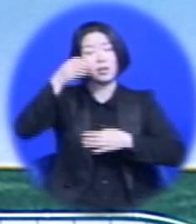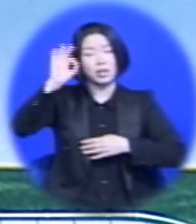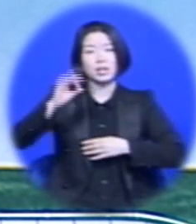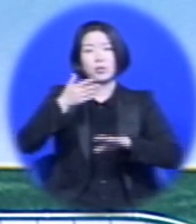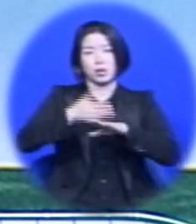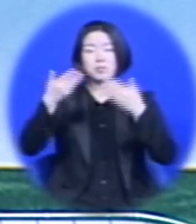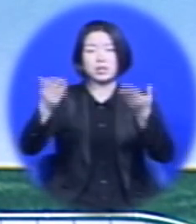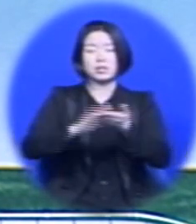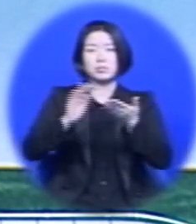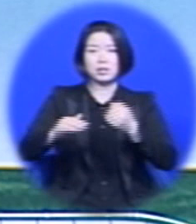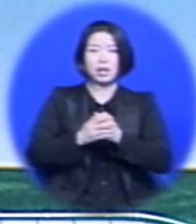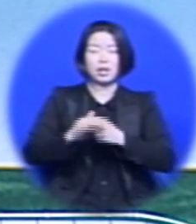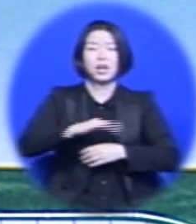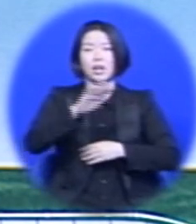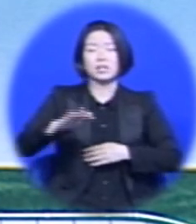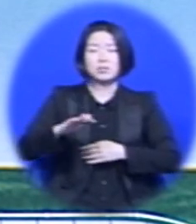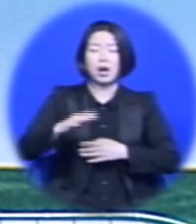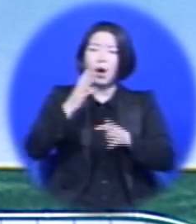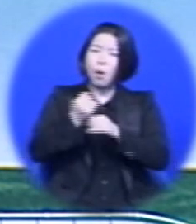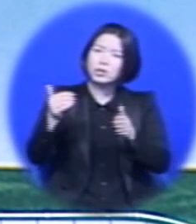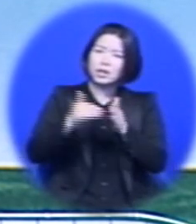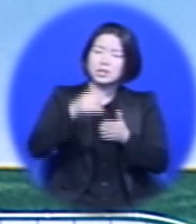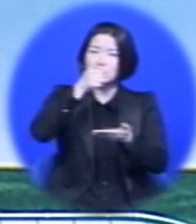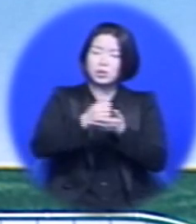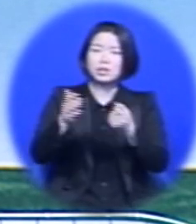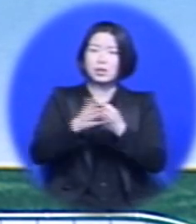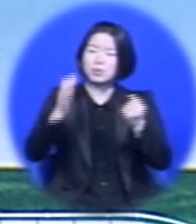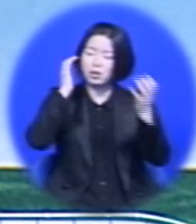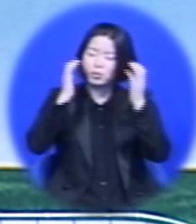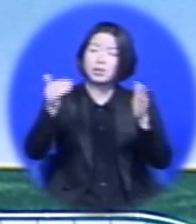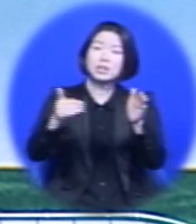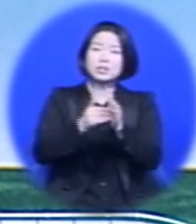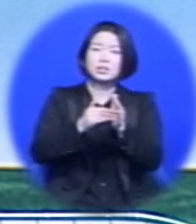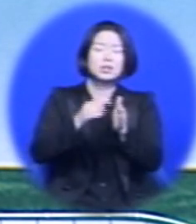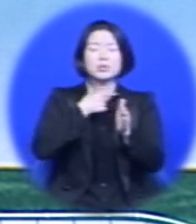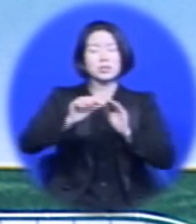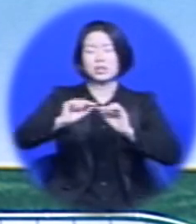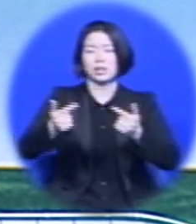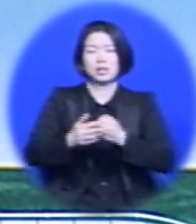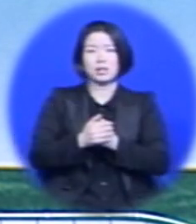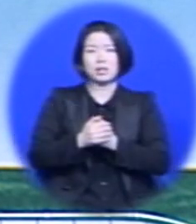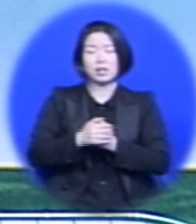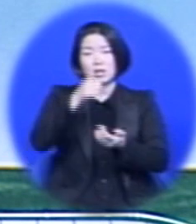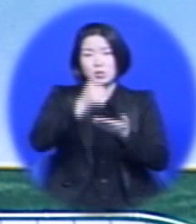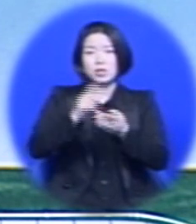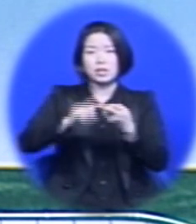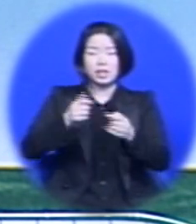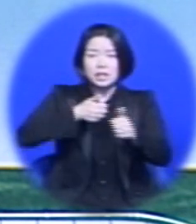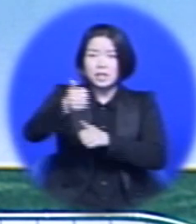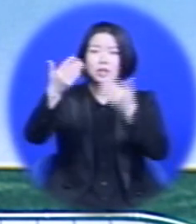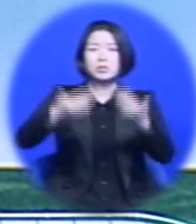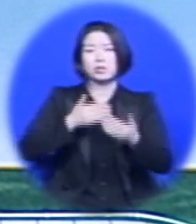하나님 제가 언제까지나 이렇게 죄로 인해서 고통 당하고만 끝나고 싶지 않습니다 죄에 대한 이김을